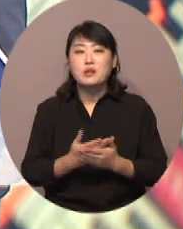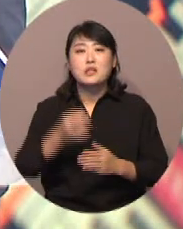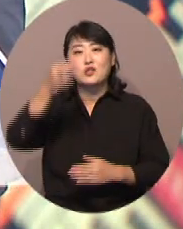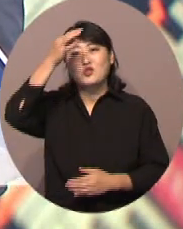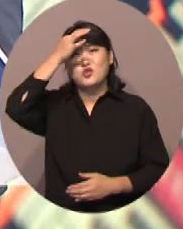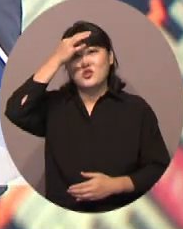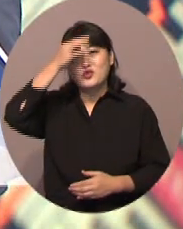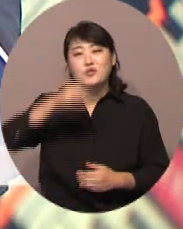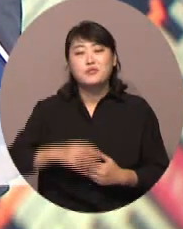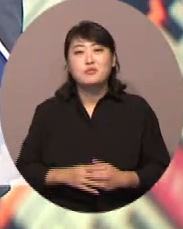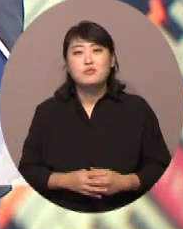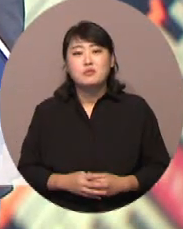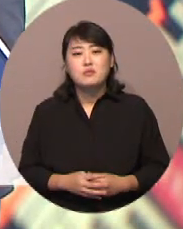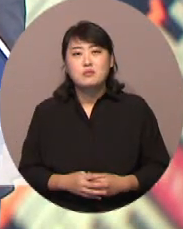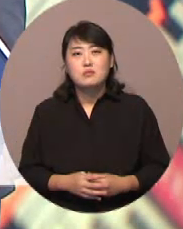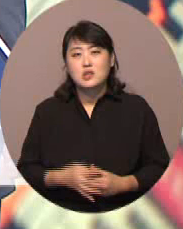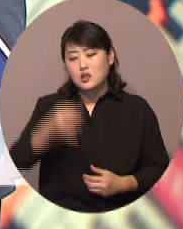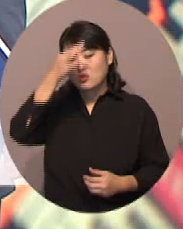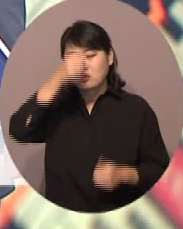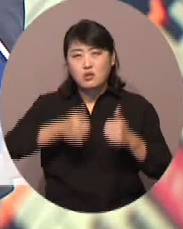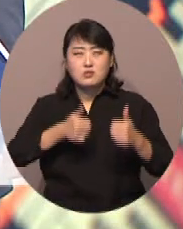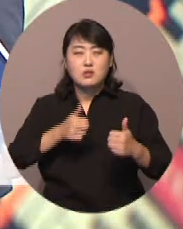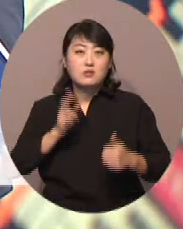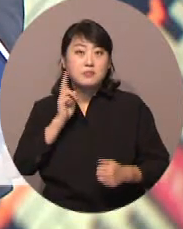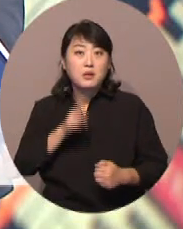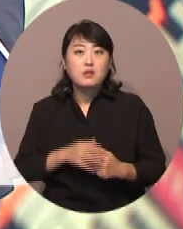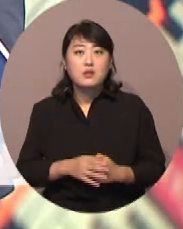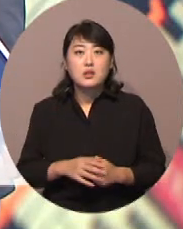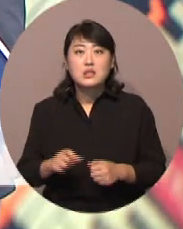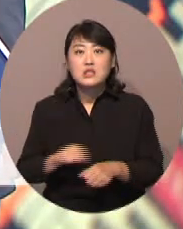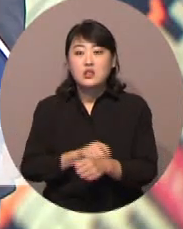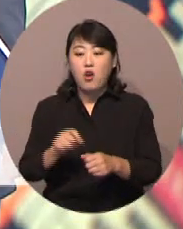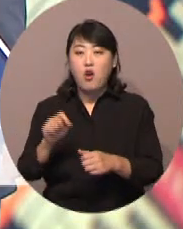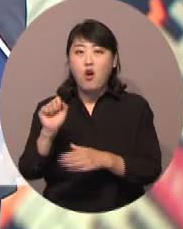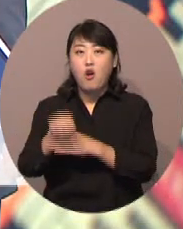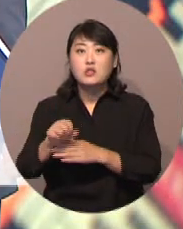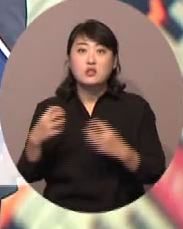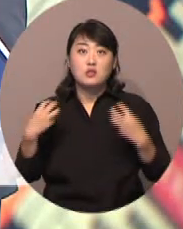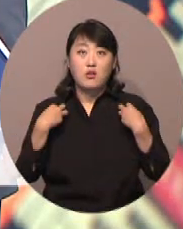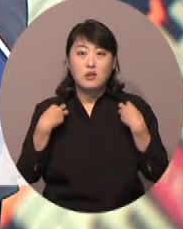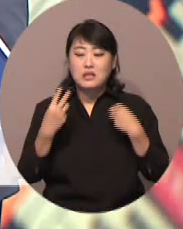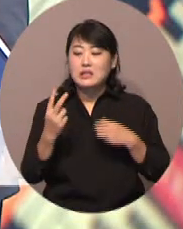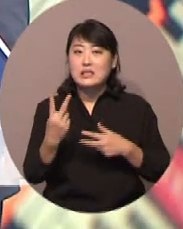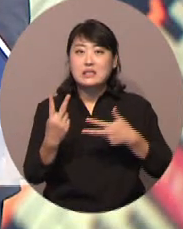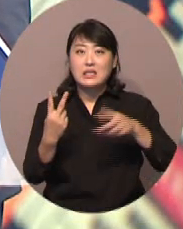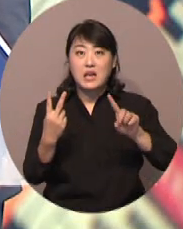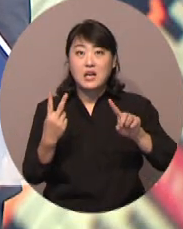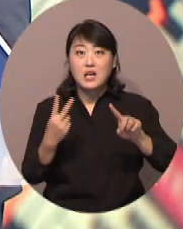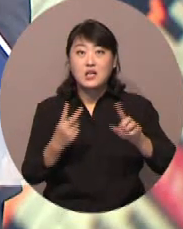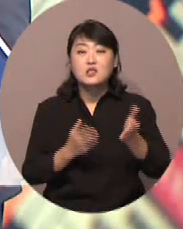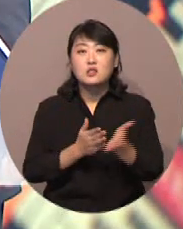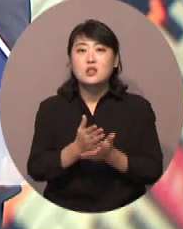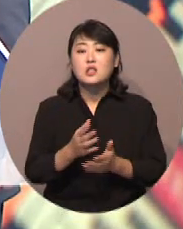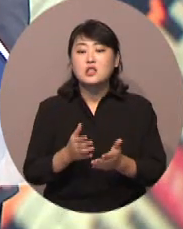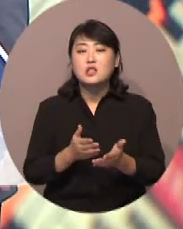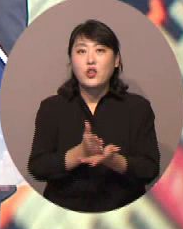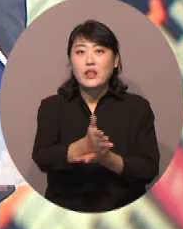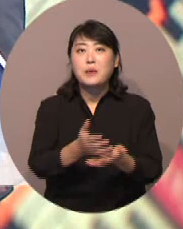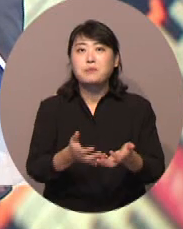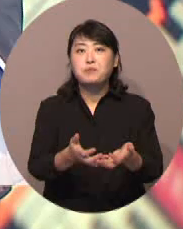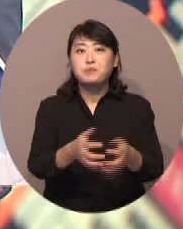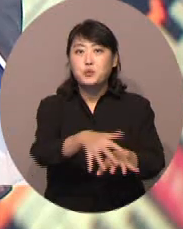하나입니다 그만큼 기술 경쟁이 치열한데 특허청이 2차전지 특허 출연을 맞는 전담 조직을